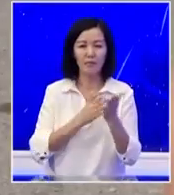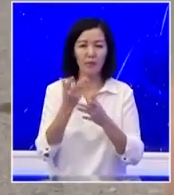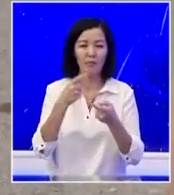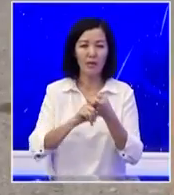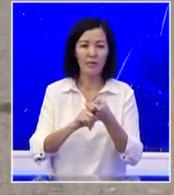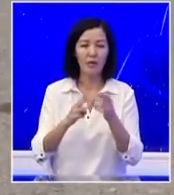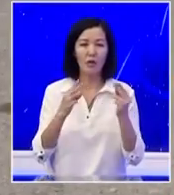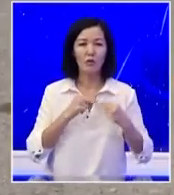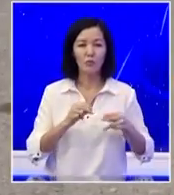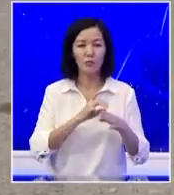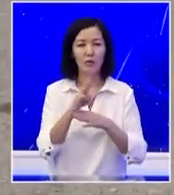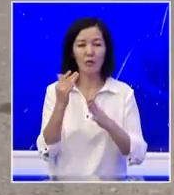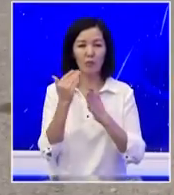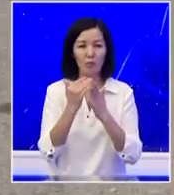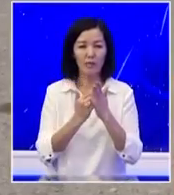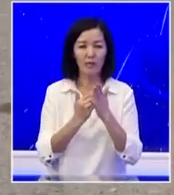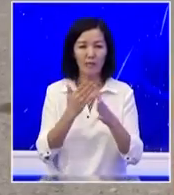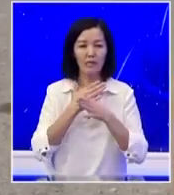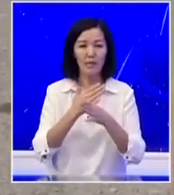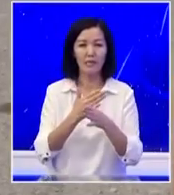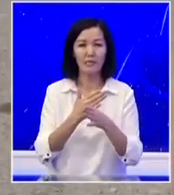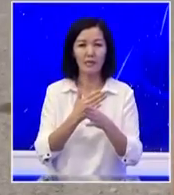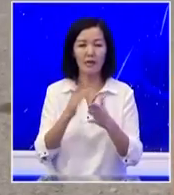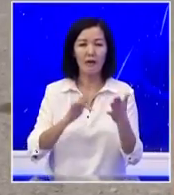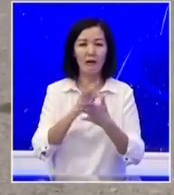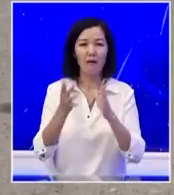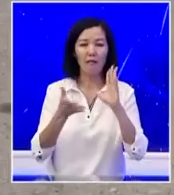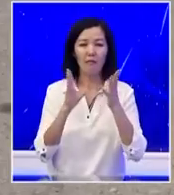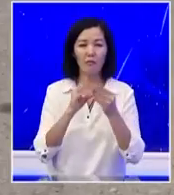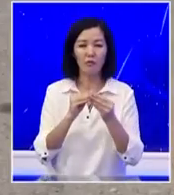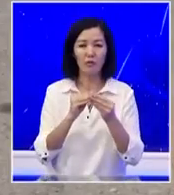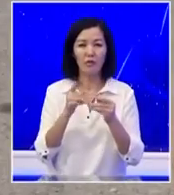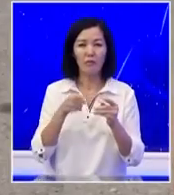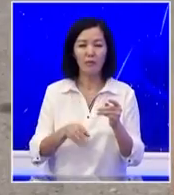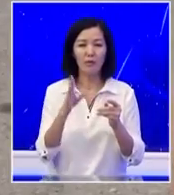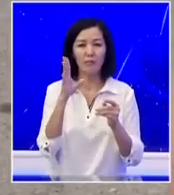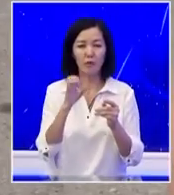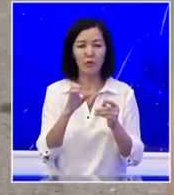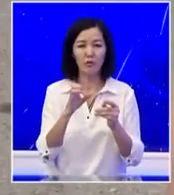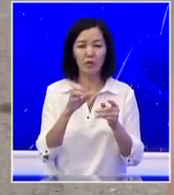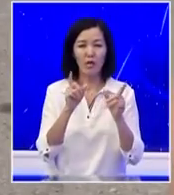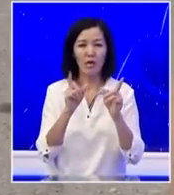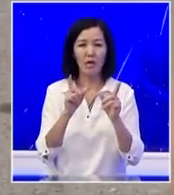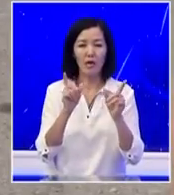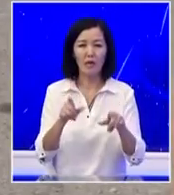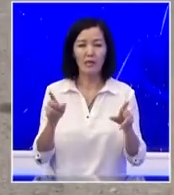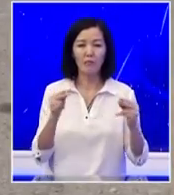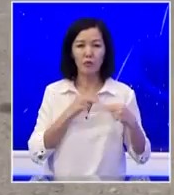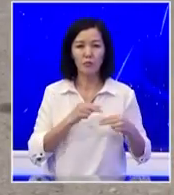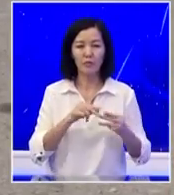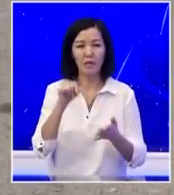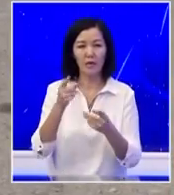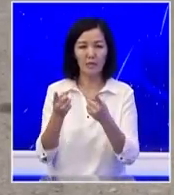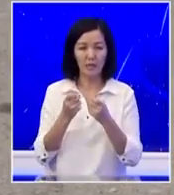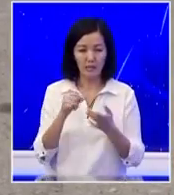Жұмыспен қамту бағдарламасы аясында қала бойынша 1500-ден астам адам жұмысқа